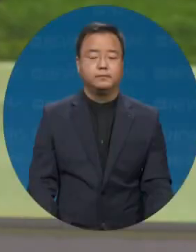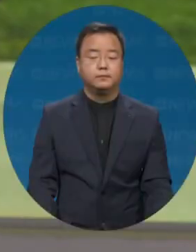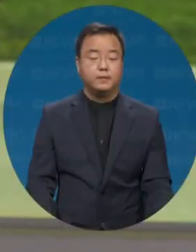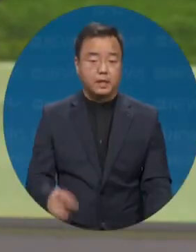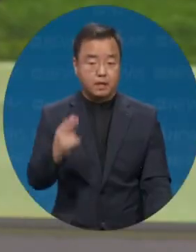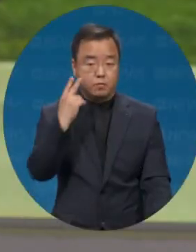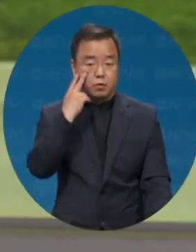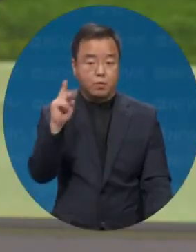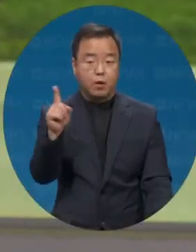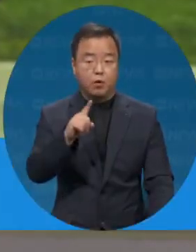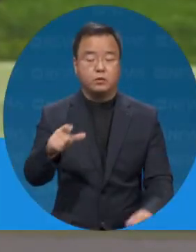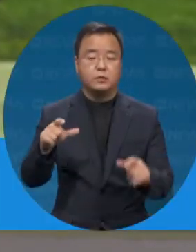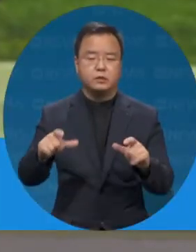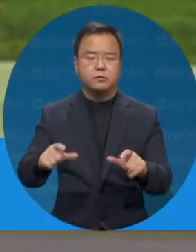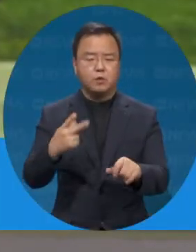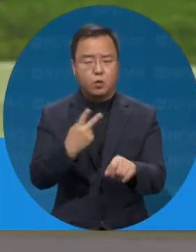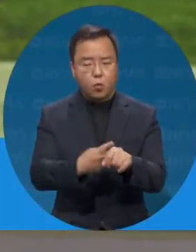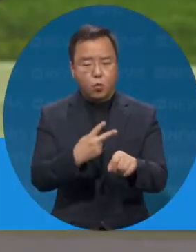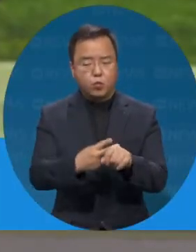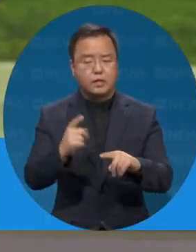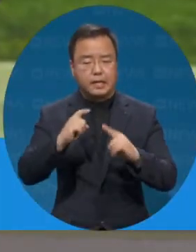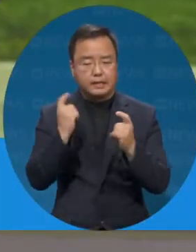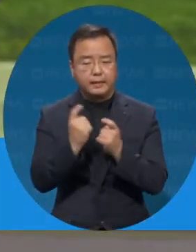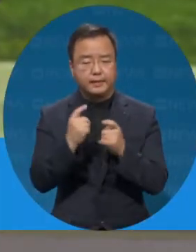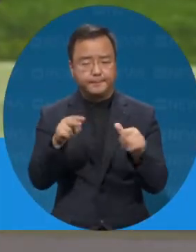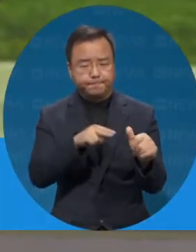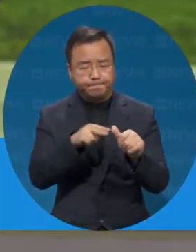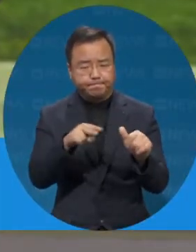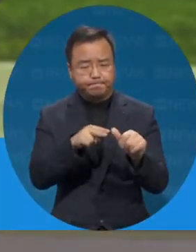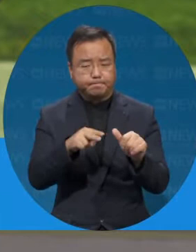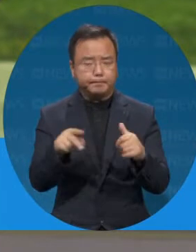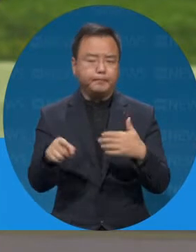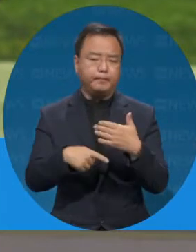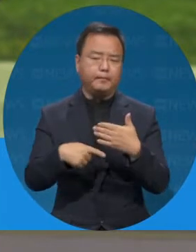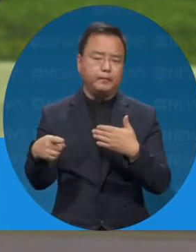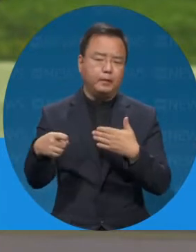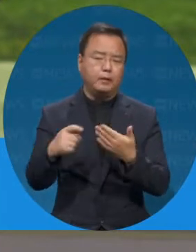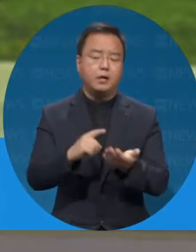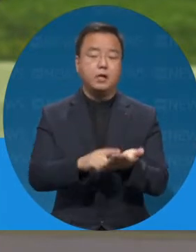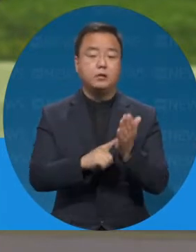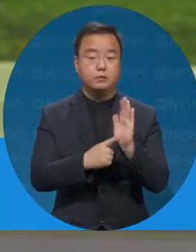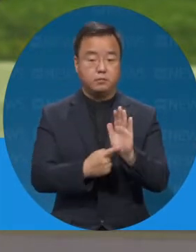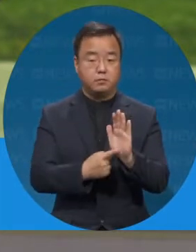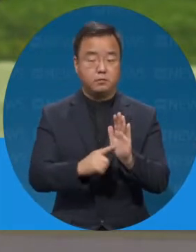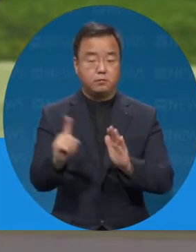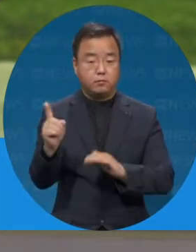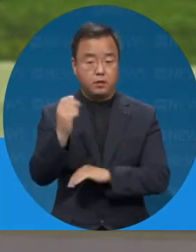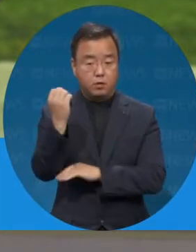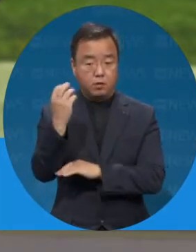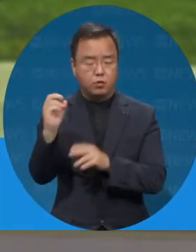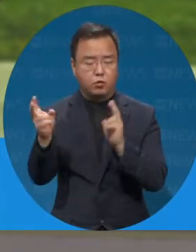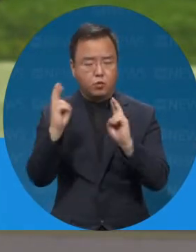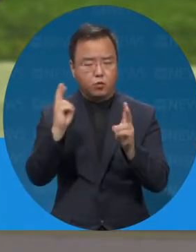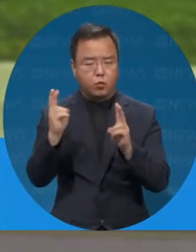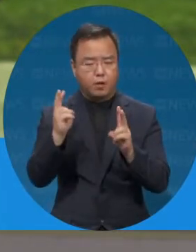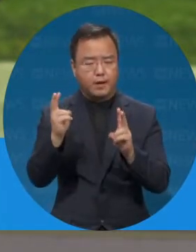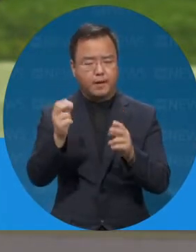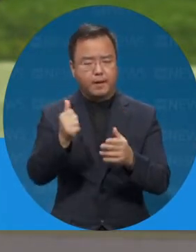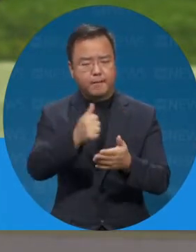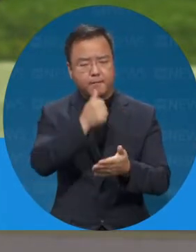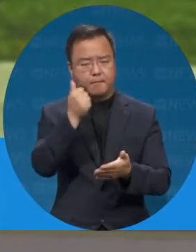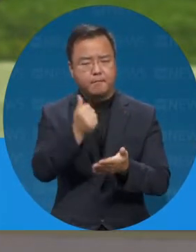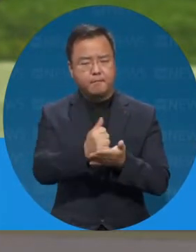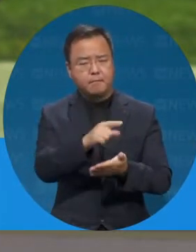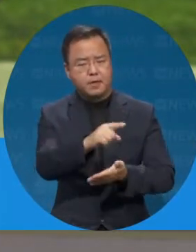네, 미국의 한 지역에서 교원들의 신상 정보가 무더기로 노출됐습니다. 그런데 한 언론사가 그 범인으로 지목되면서